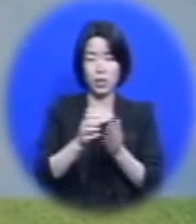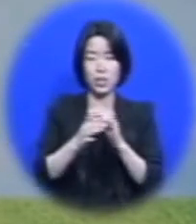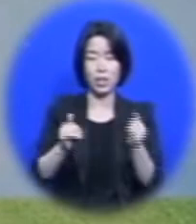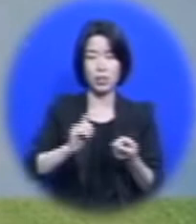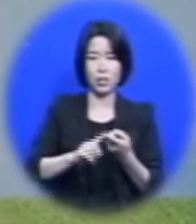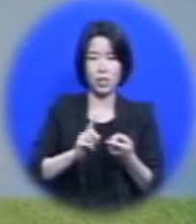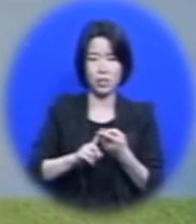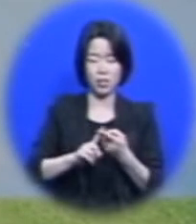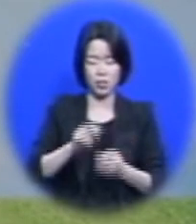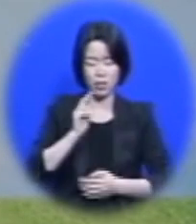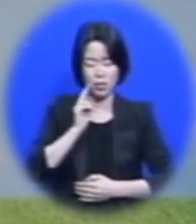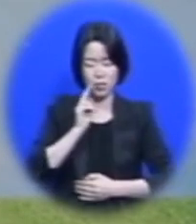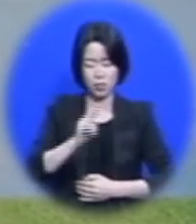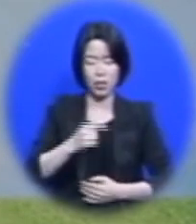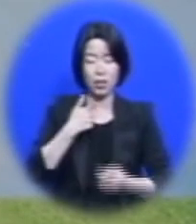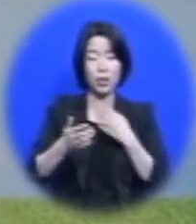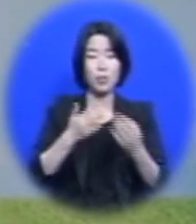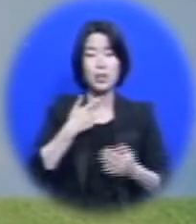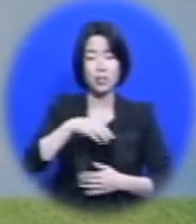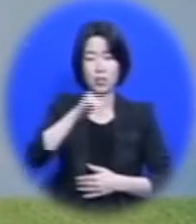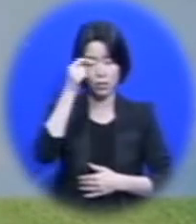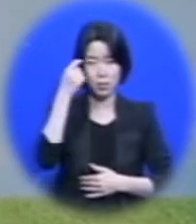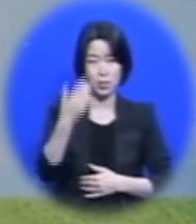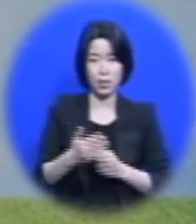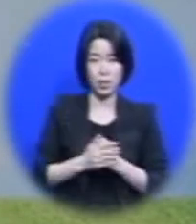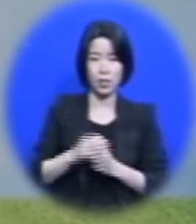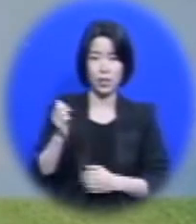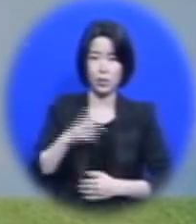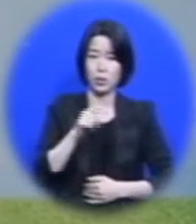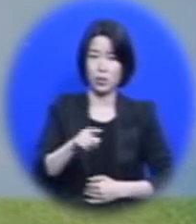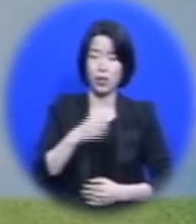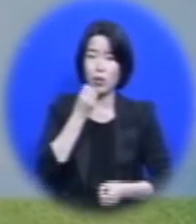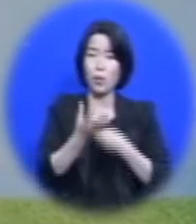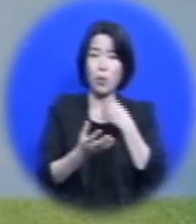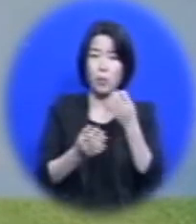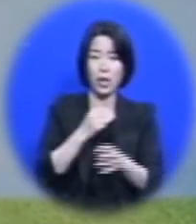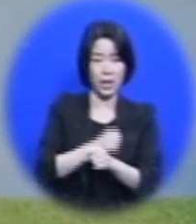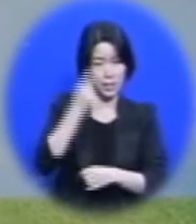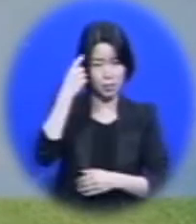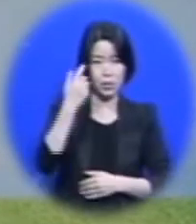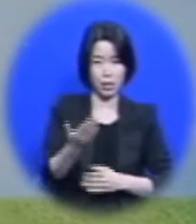통렬히 경험해 보셨습니까? 그리고 그것을 고백하십니까?